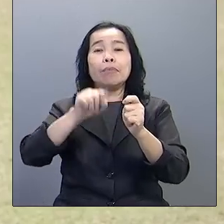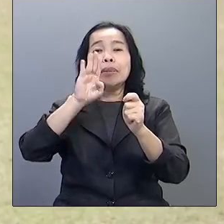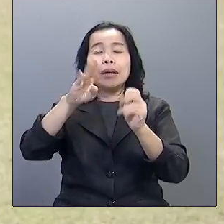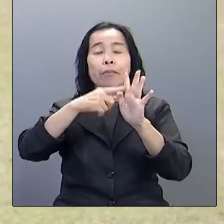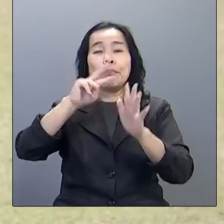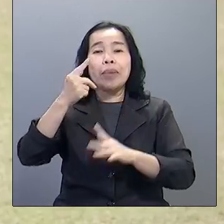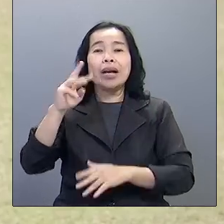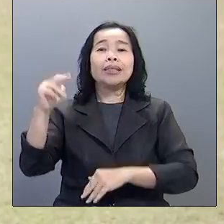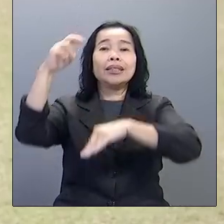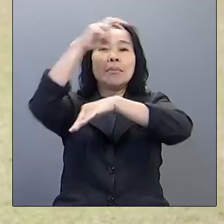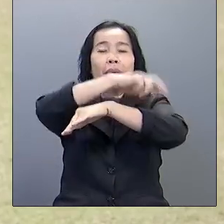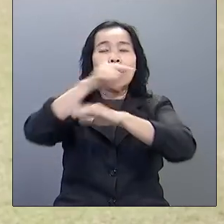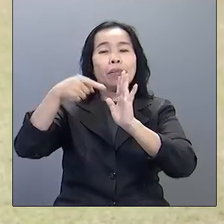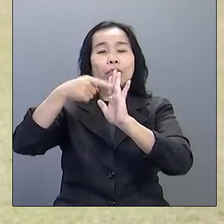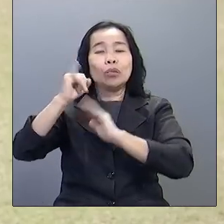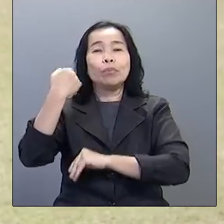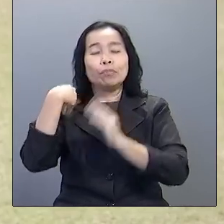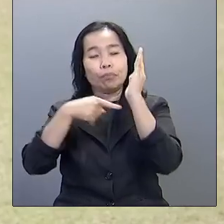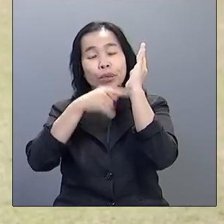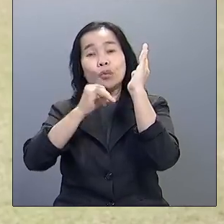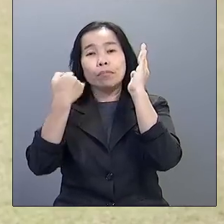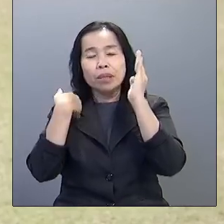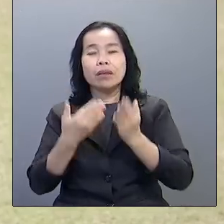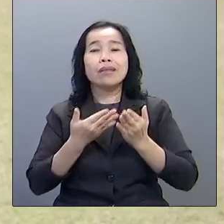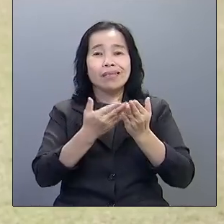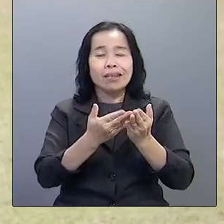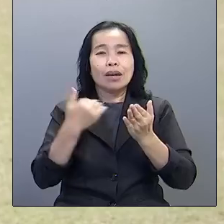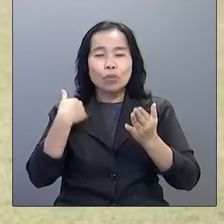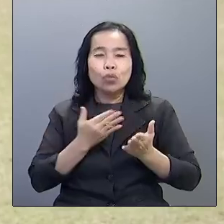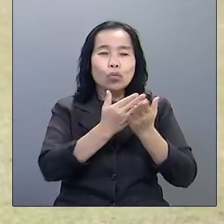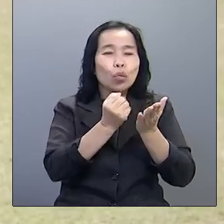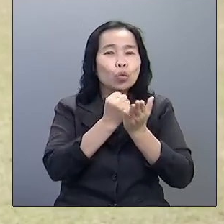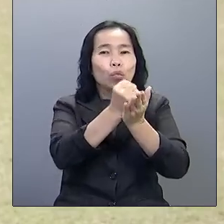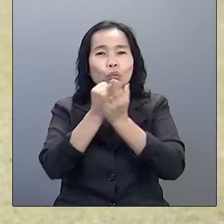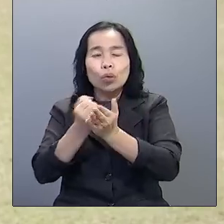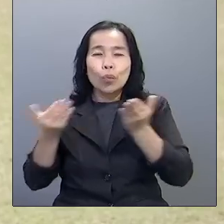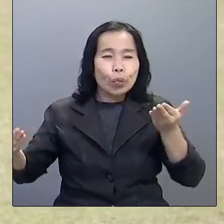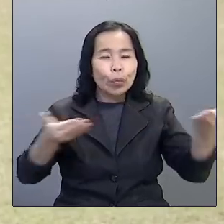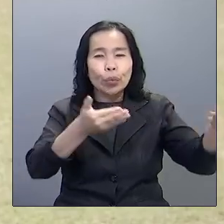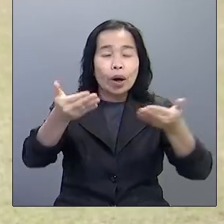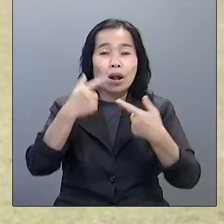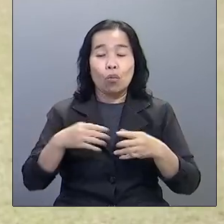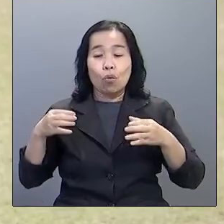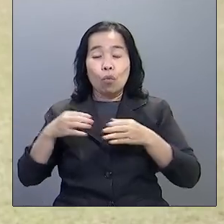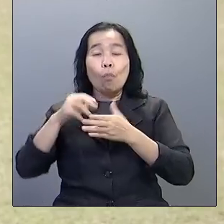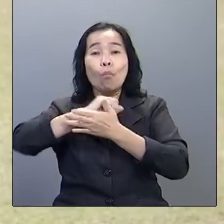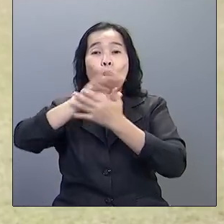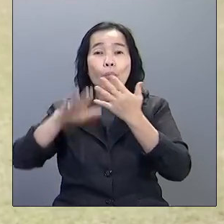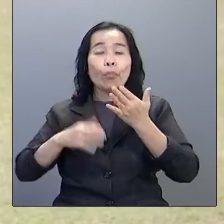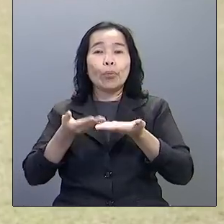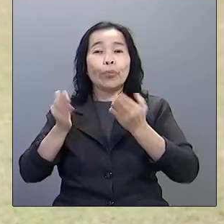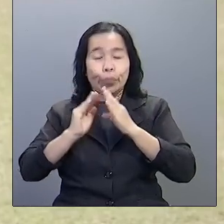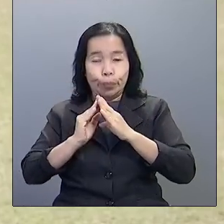การค้นหานะคะกำลังพลทางทหารเรือยังส่งเข้าไปสนับสนุนเพิ่มเติมอยู่ส่วนกลุ่มญาติต่างๆเนี่ยค่ะของผู้สูญเสีย